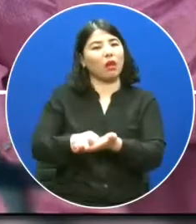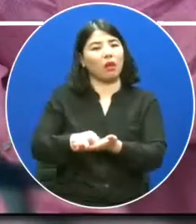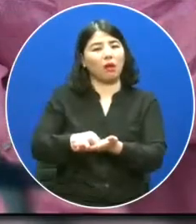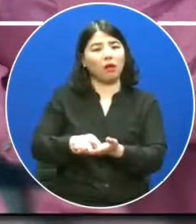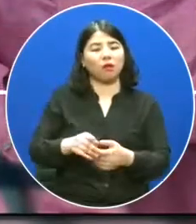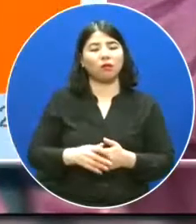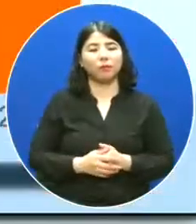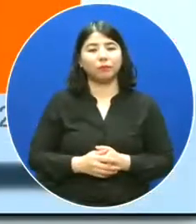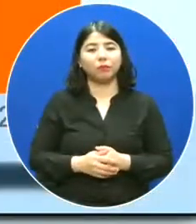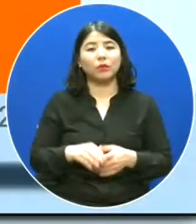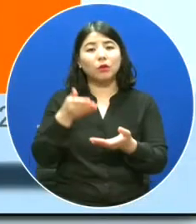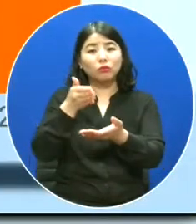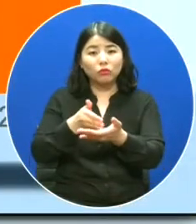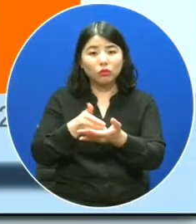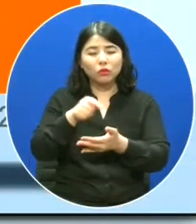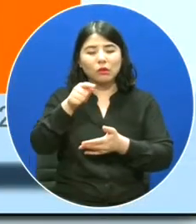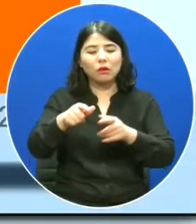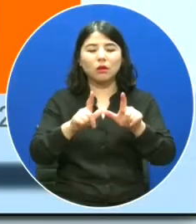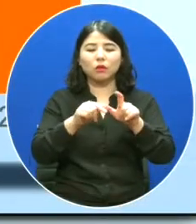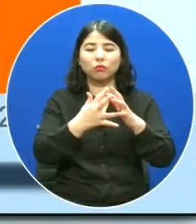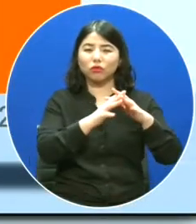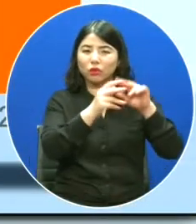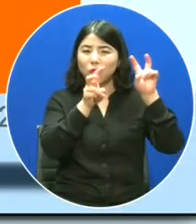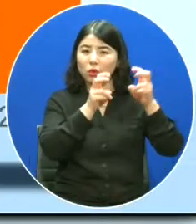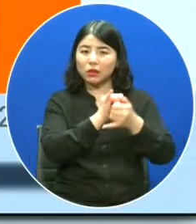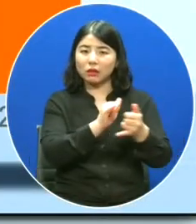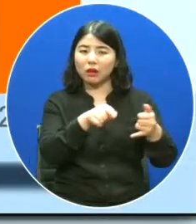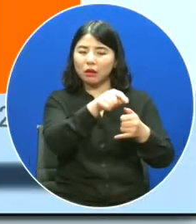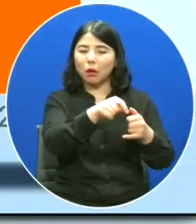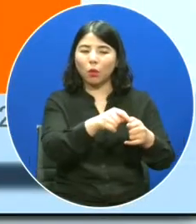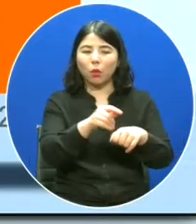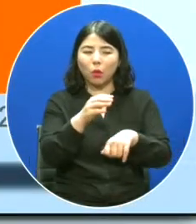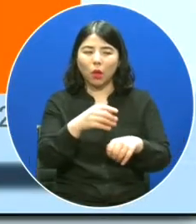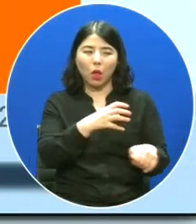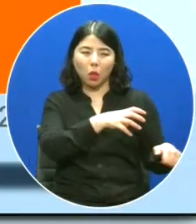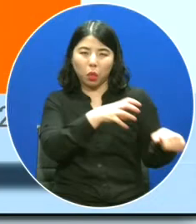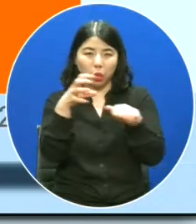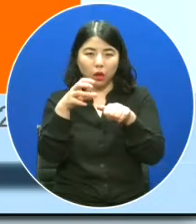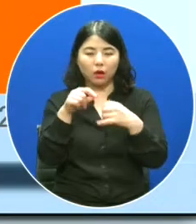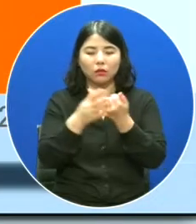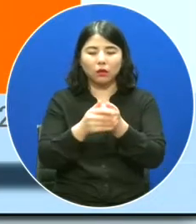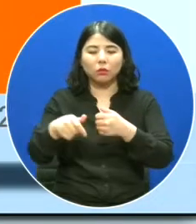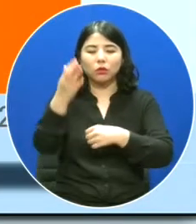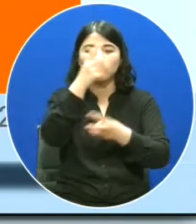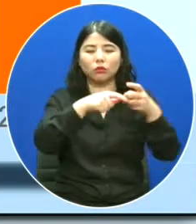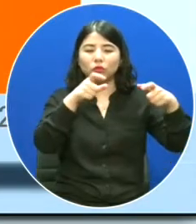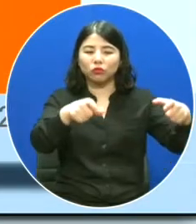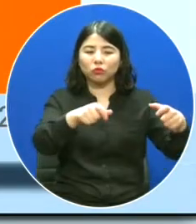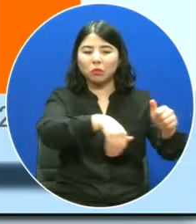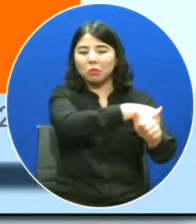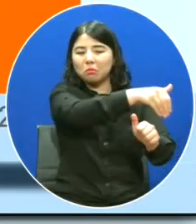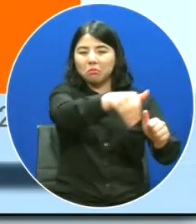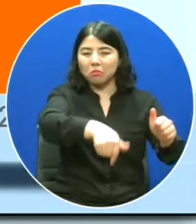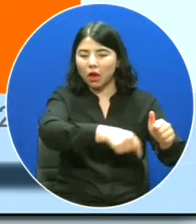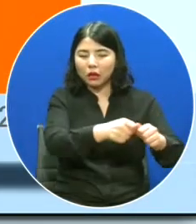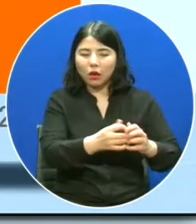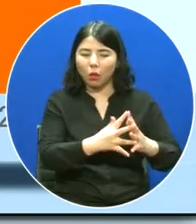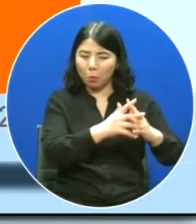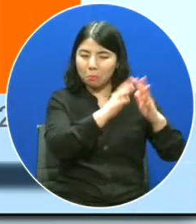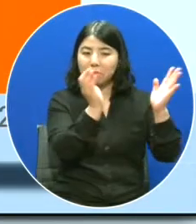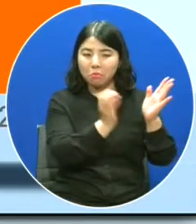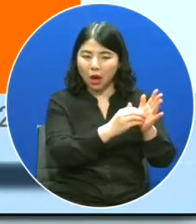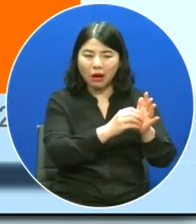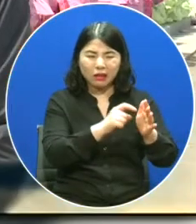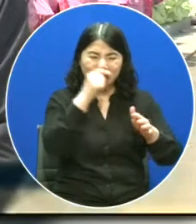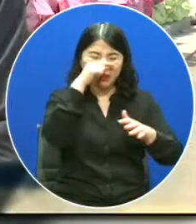때문입니다. 뉴스는 일부 건설업자들이 이런 점을 악용해 청주 인접 지역에서 공사를 해놓고